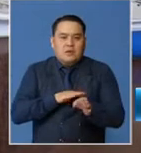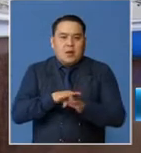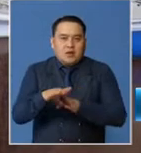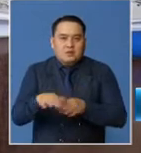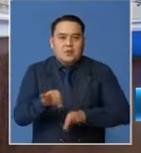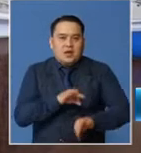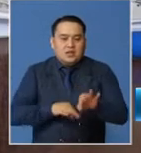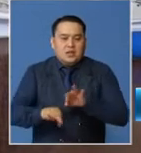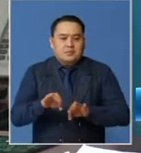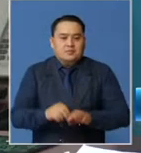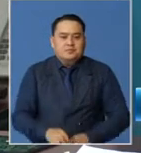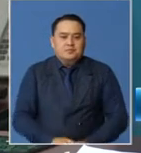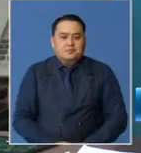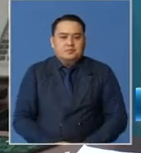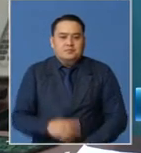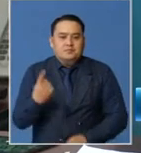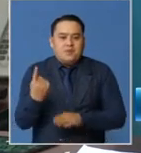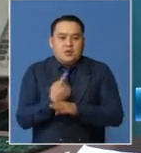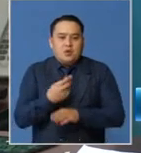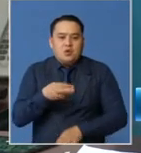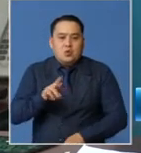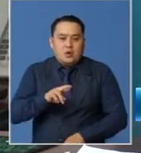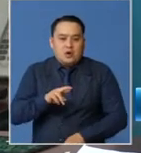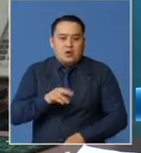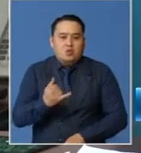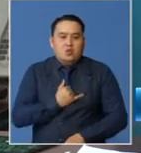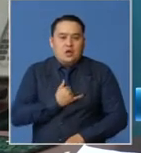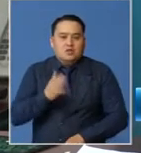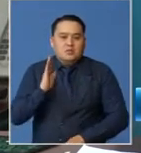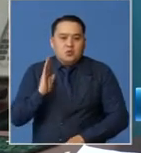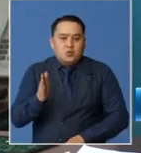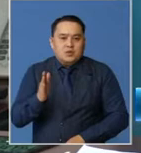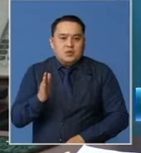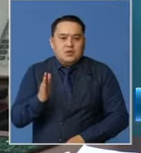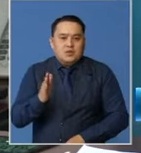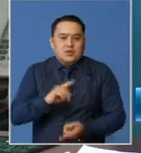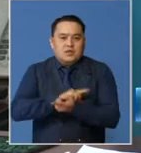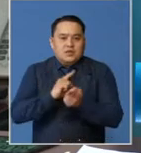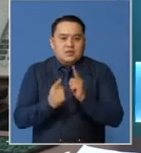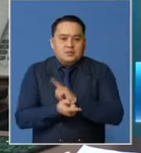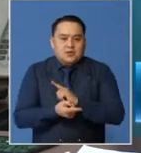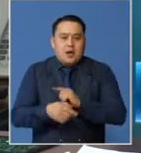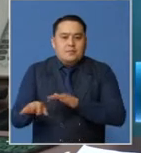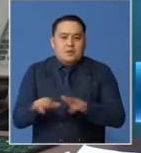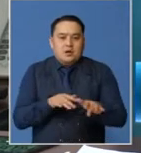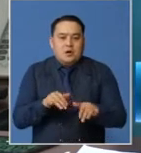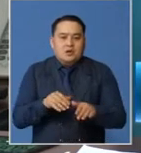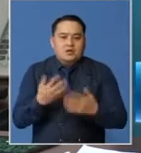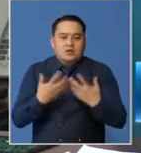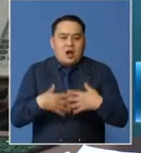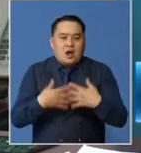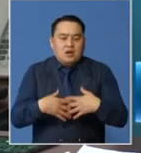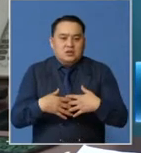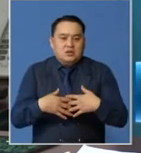реализацию проекта. С 1 июля текущего года у нас также будет изменен процесс расчета